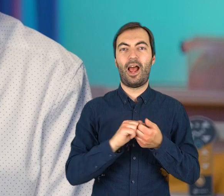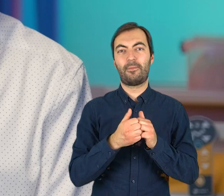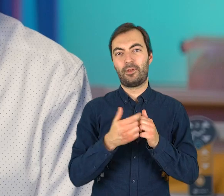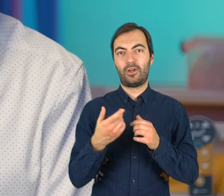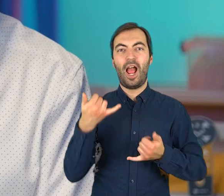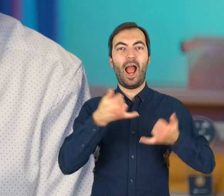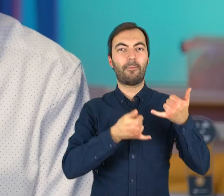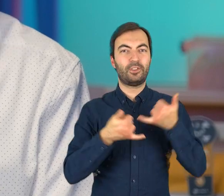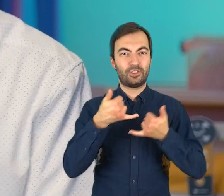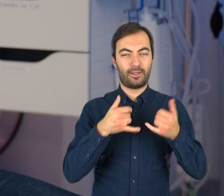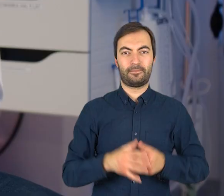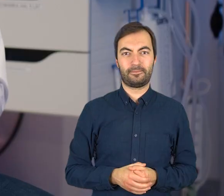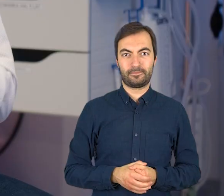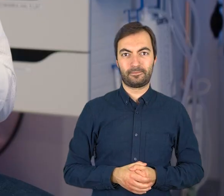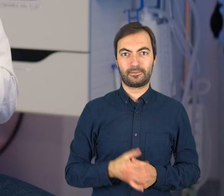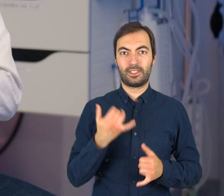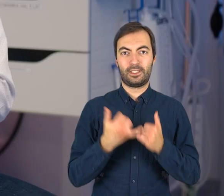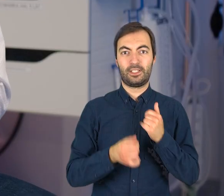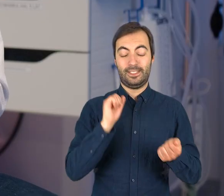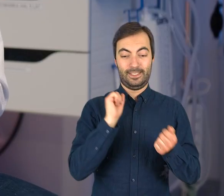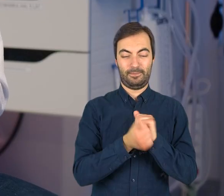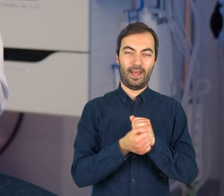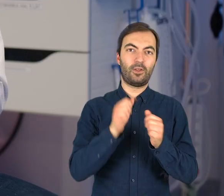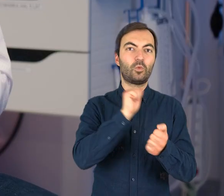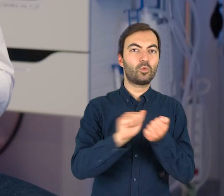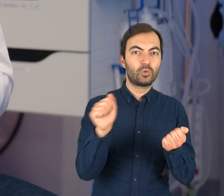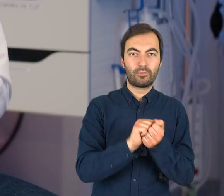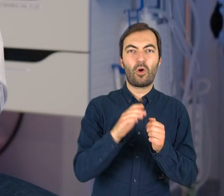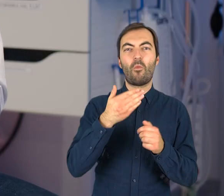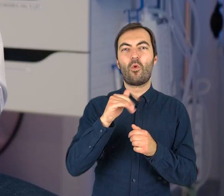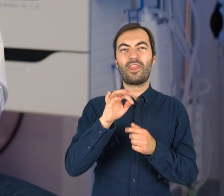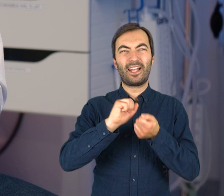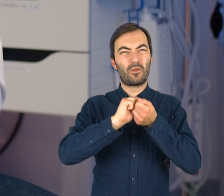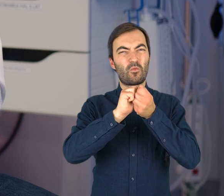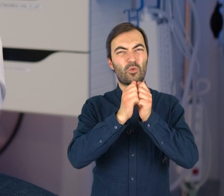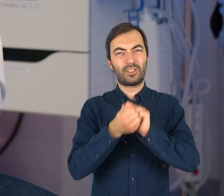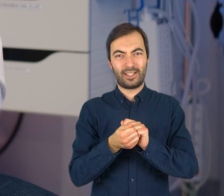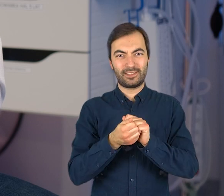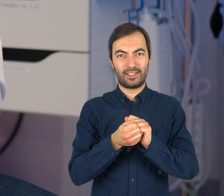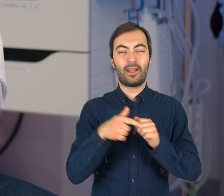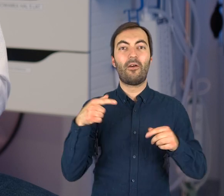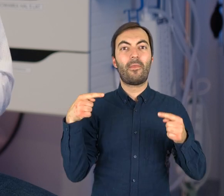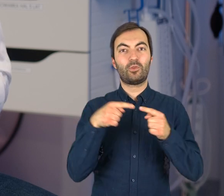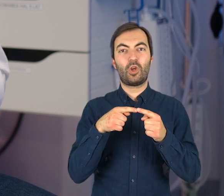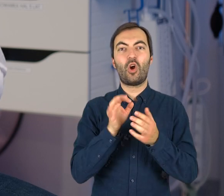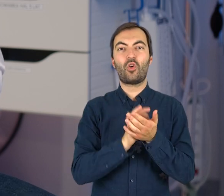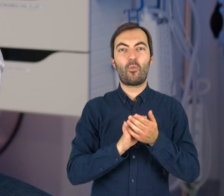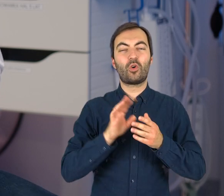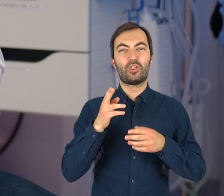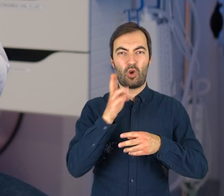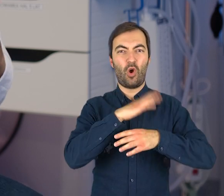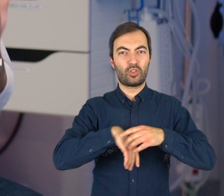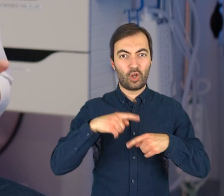niektóre substancje chemiczne. Jeśli zmiana, uszkodzenie czy mutacja DNA dotyczy komórek rozrodczych, może ona